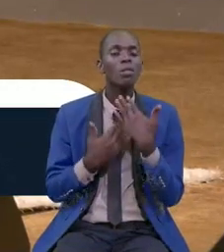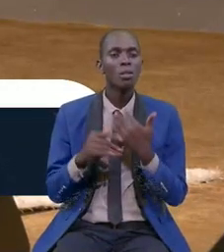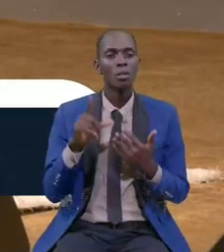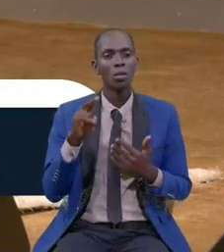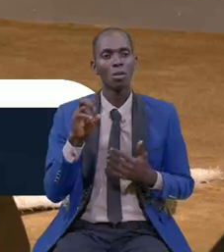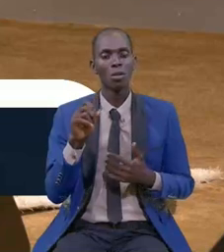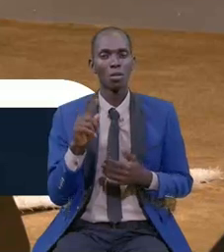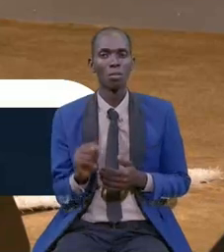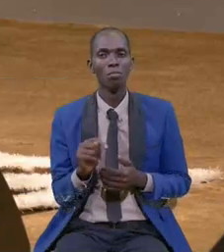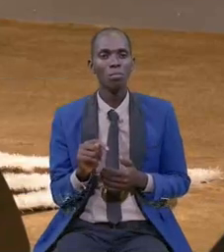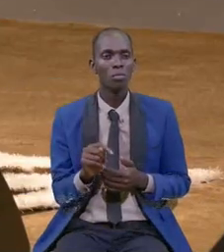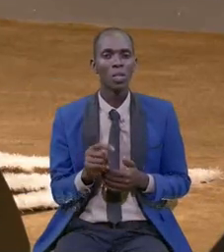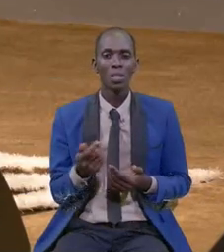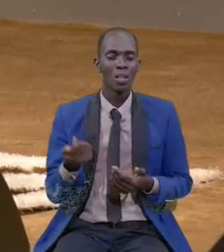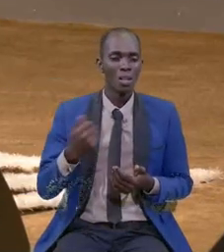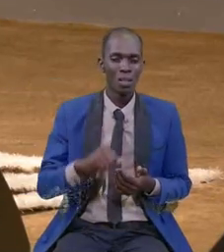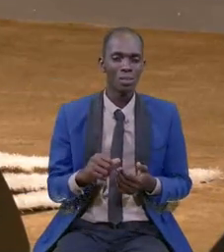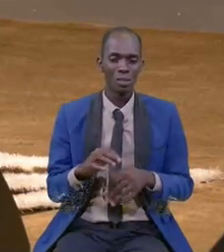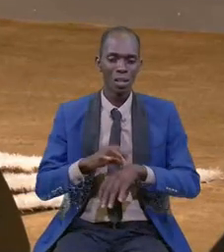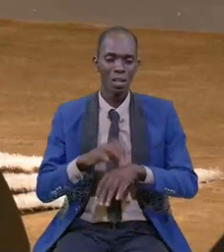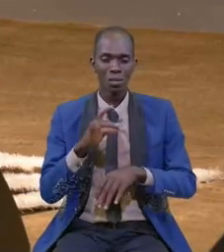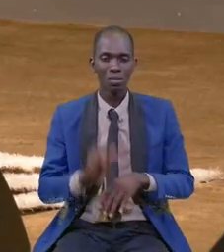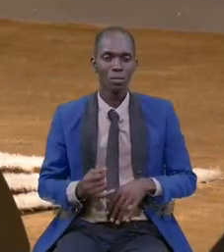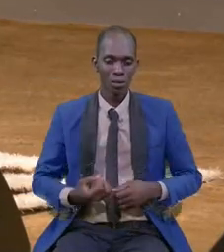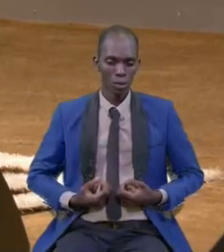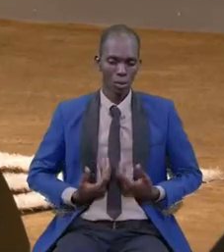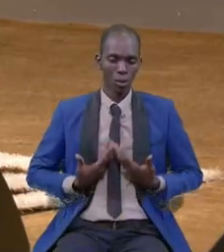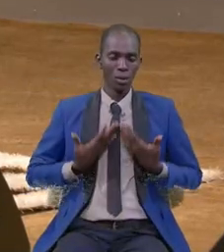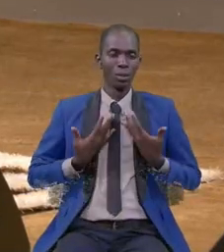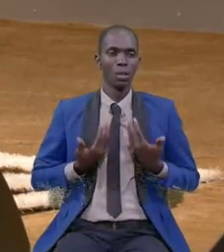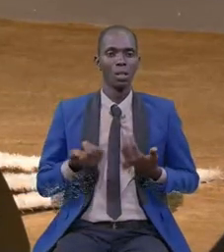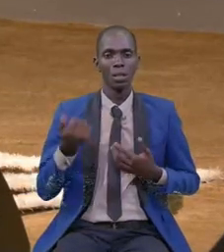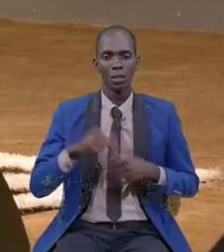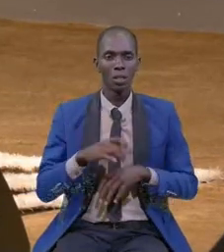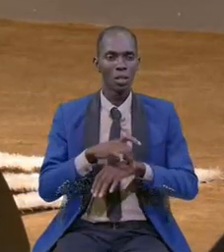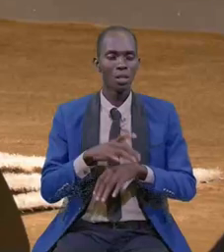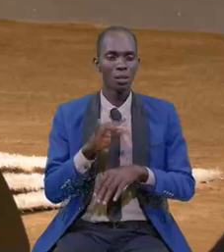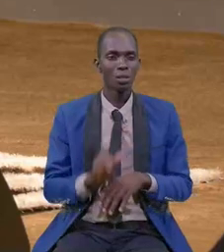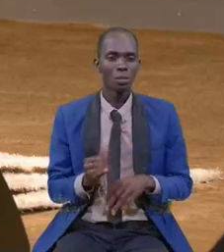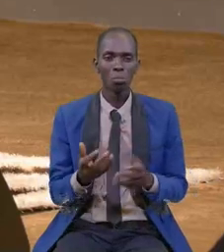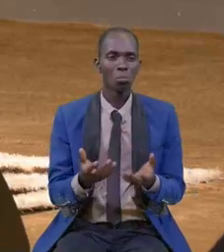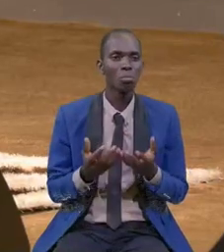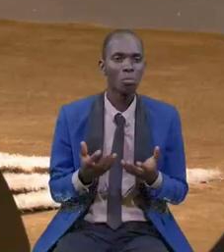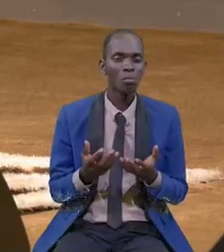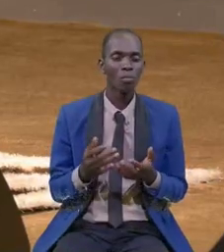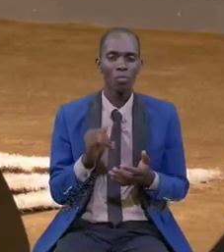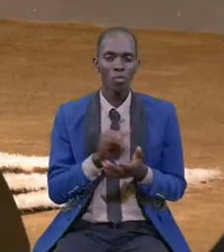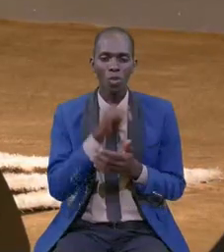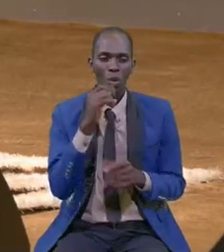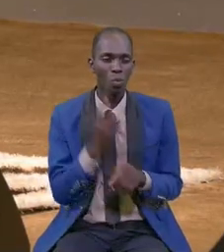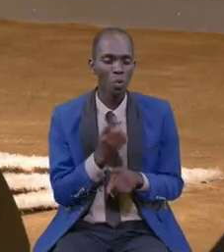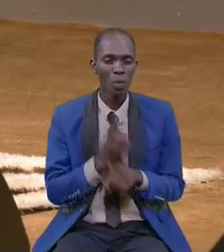charnelles les convoitises charnelles les attirances charnelles les désirs charnels